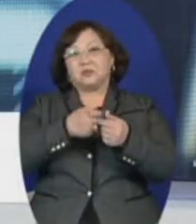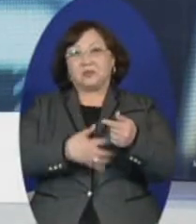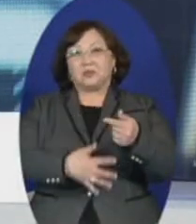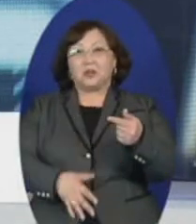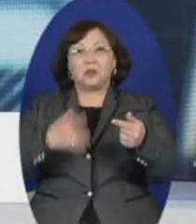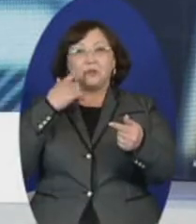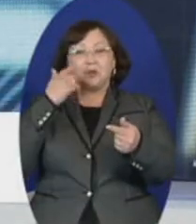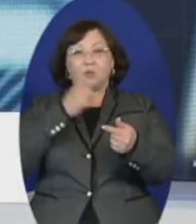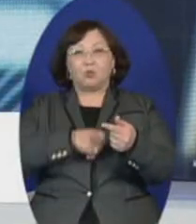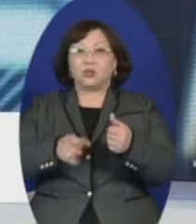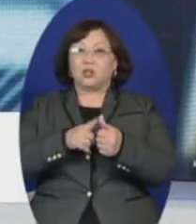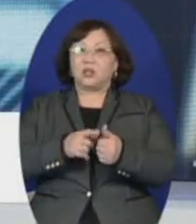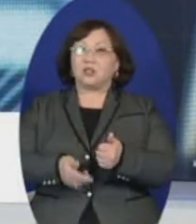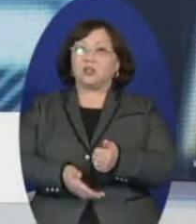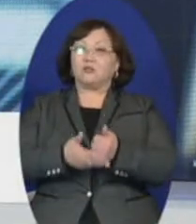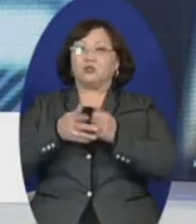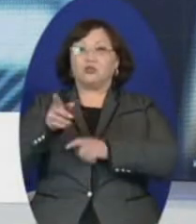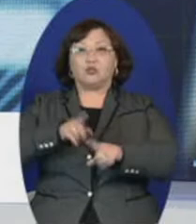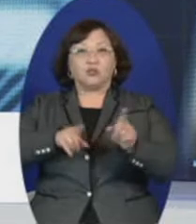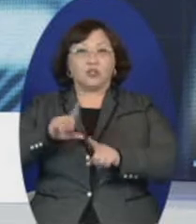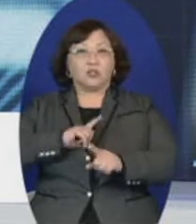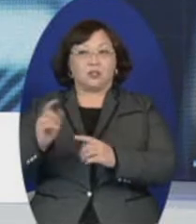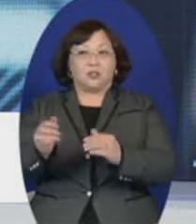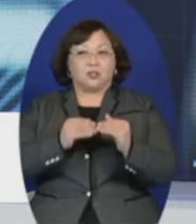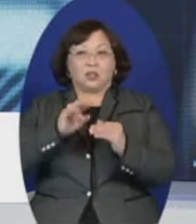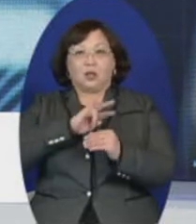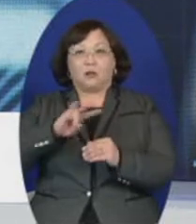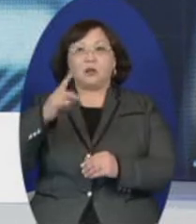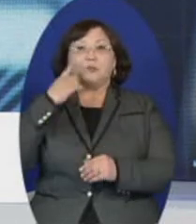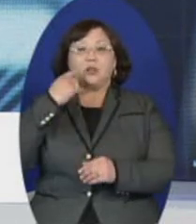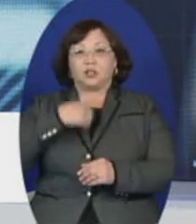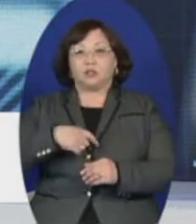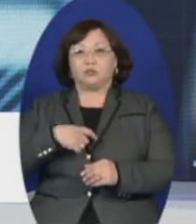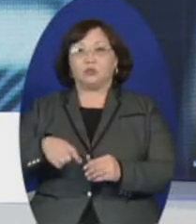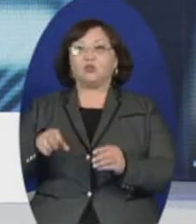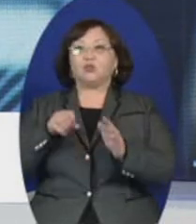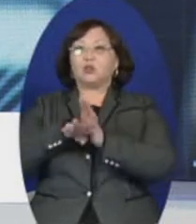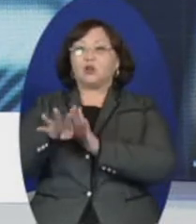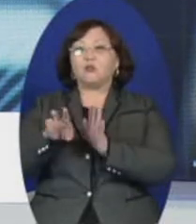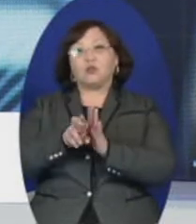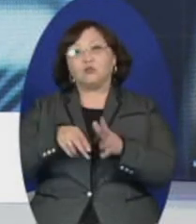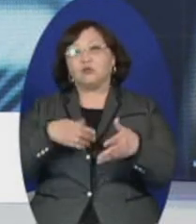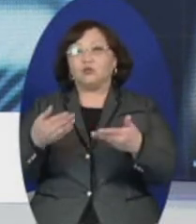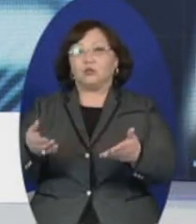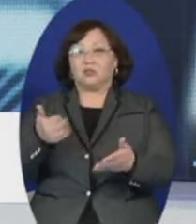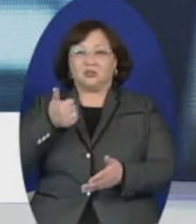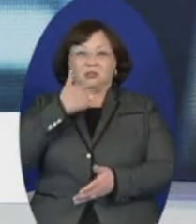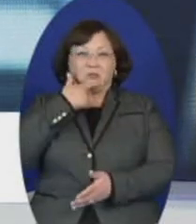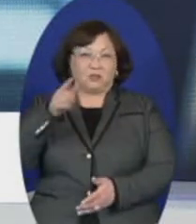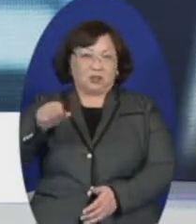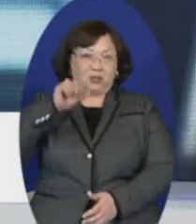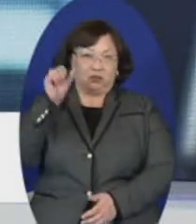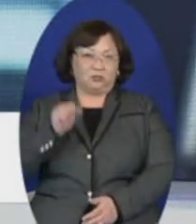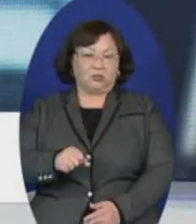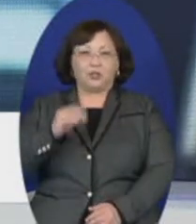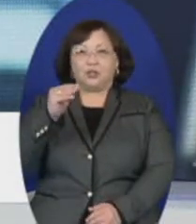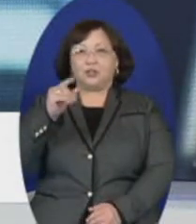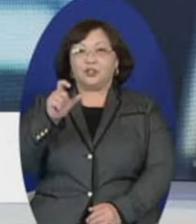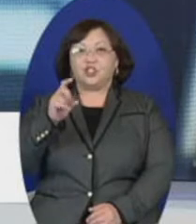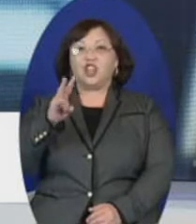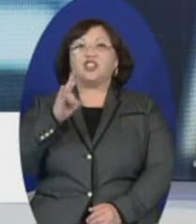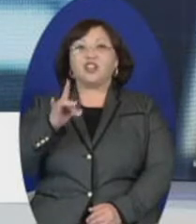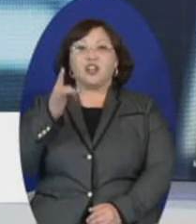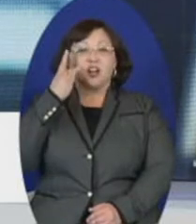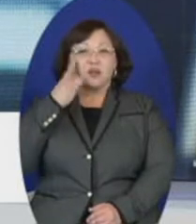дэвшиж өрсөлдөх тэгш боломжийг намын эмэгтэй гишүүдэд хүртээмжтэй олгож хараахан чадахгүй байна. Иймээс энэ асуудлыг хөндөж гендерийн тэгш байдлыг